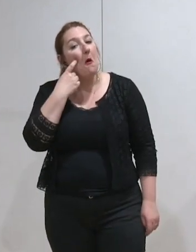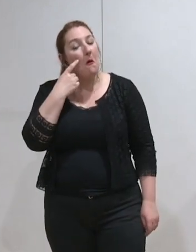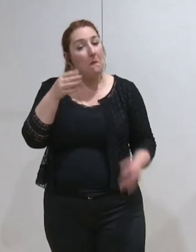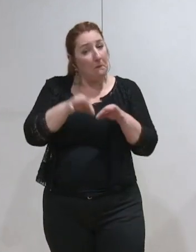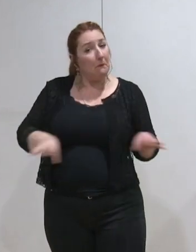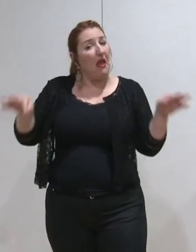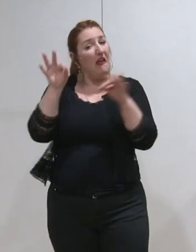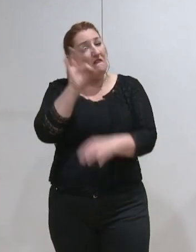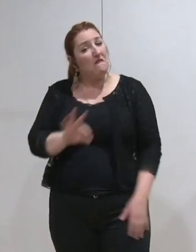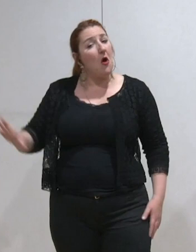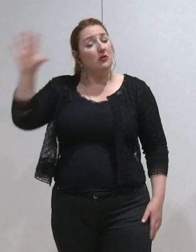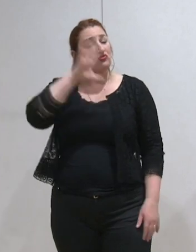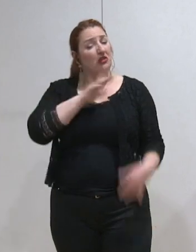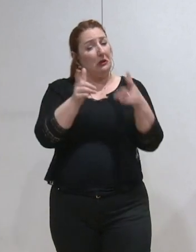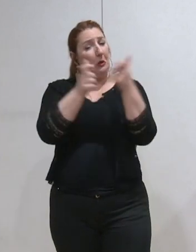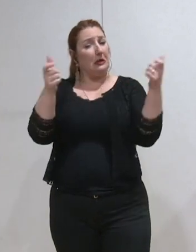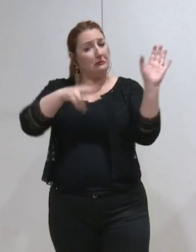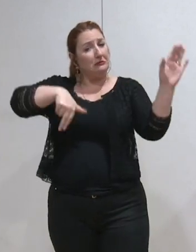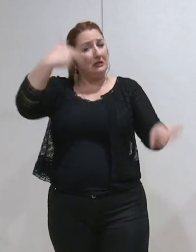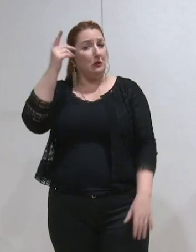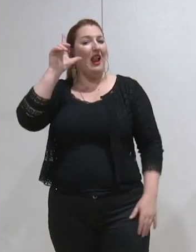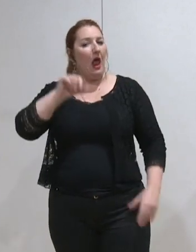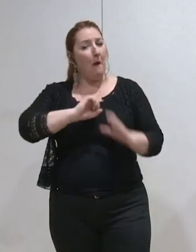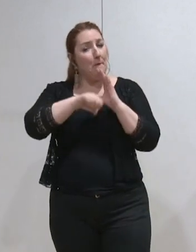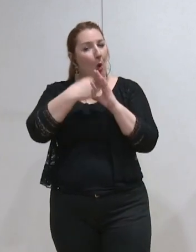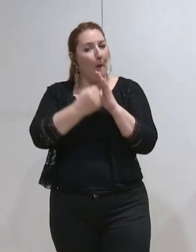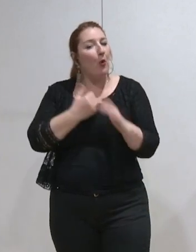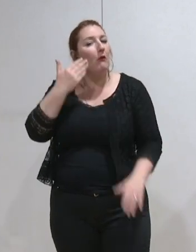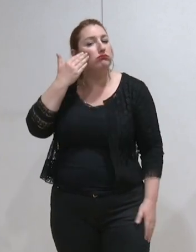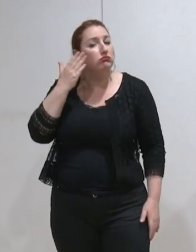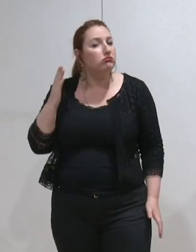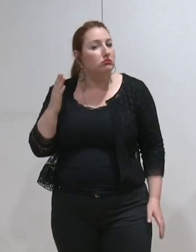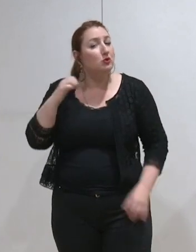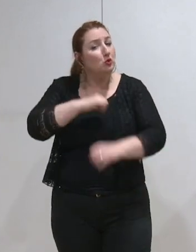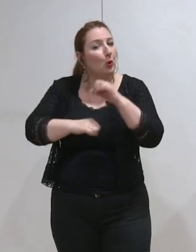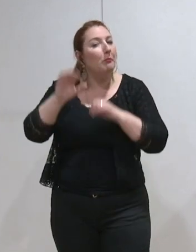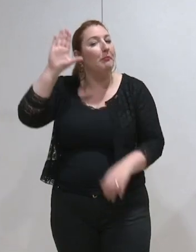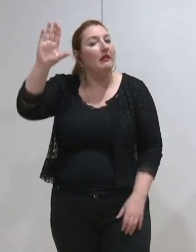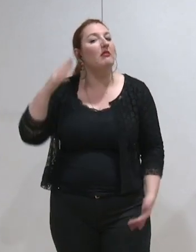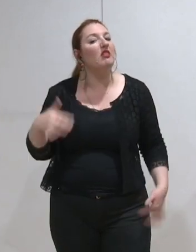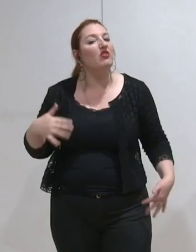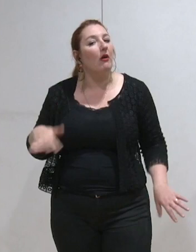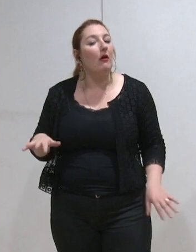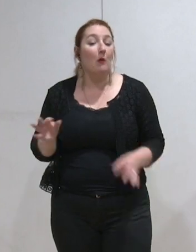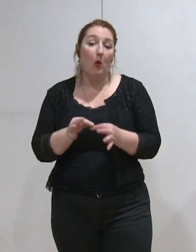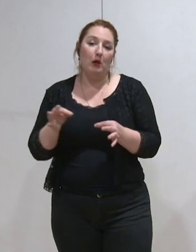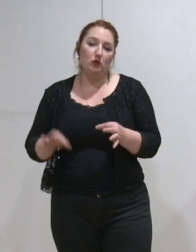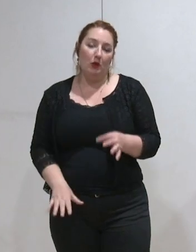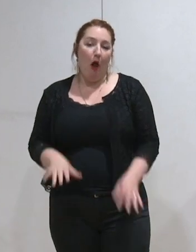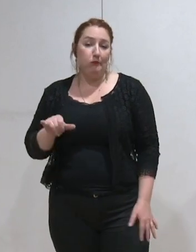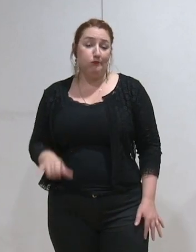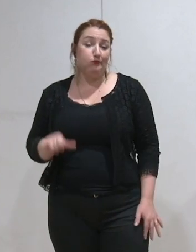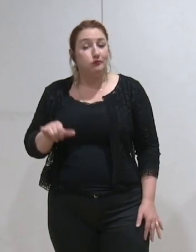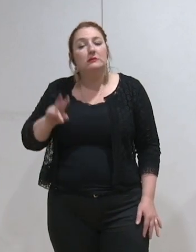pays un organisme national pour l'emploi en l'occurrence qui s'occupe déjà de cela avec des résultats bien médiocres